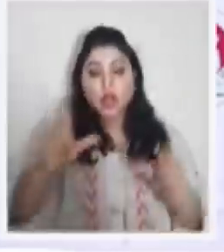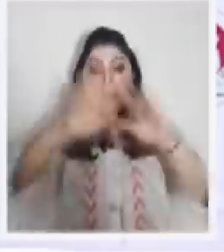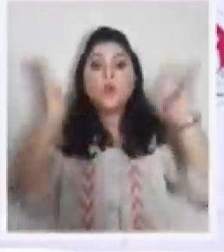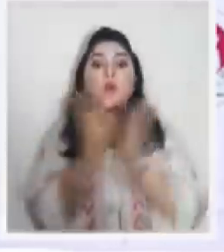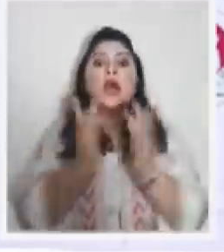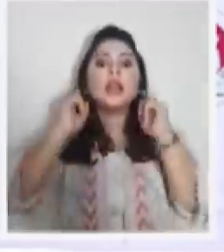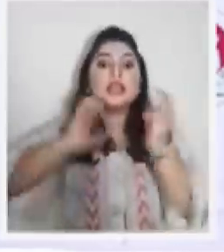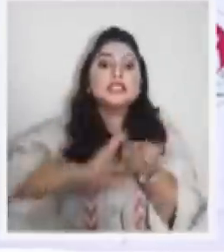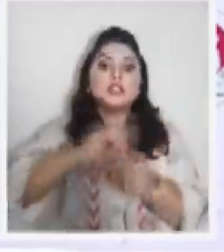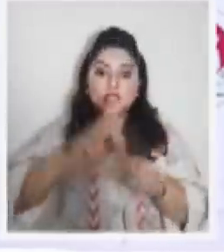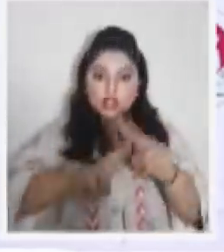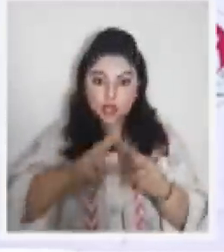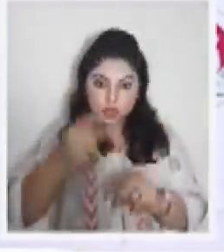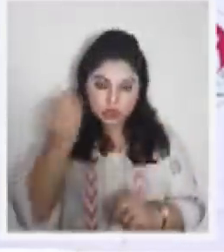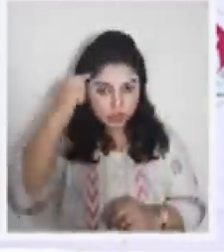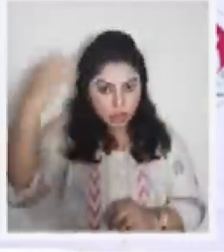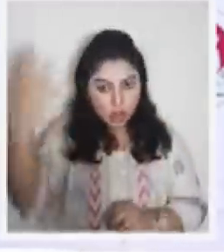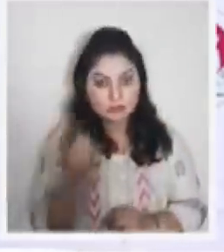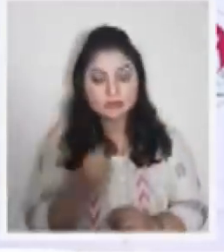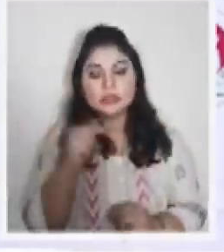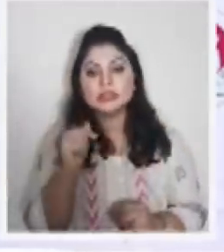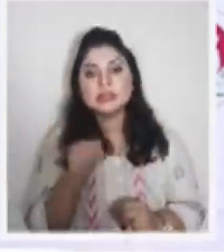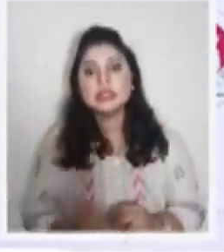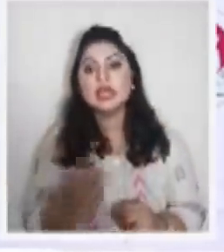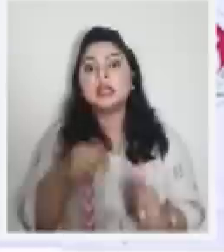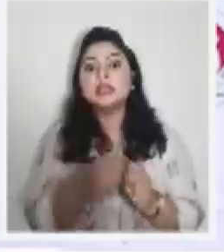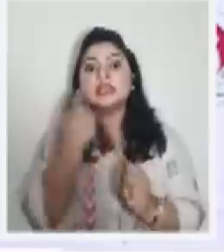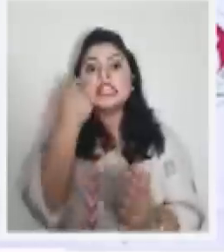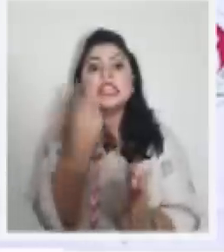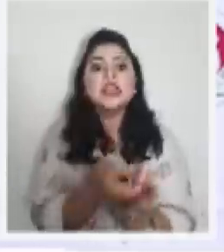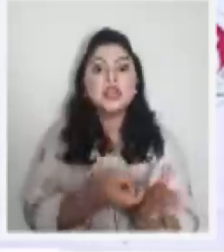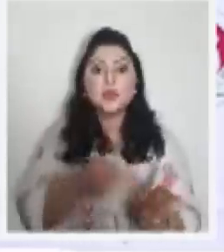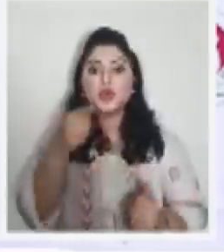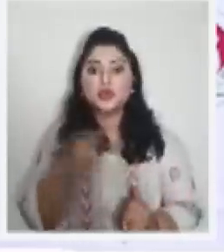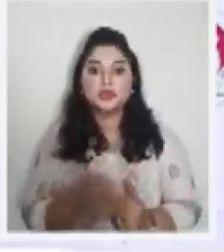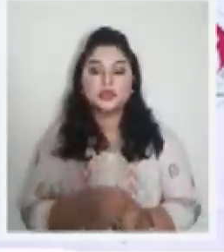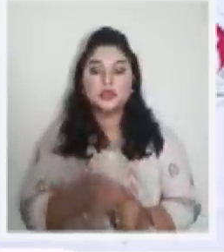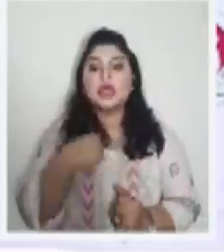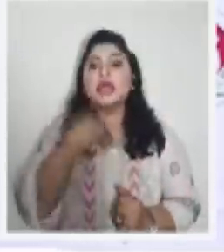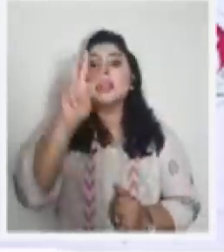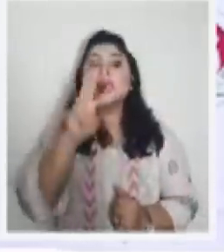517,877 জন। দক্ষিণ পূর্ব এশিয়া পরিস্থিতি এবং বিশ্ব পরিস্থিতি সংগ্রহ করা সূত্র, বিশ্ব